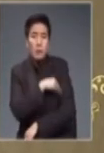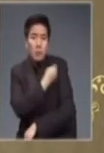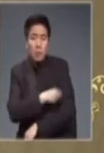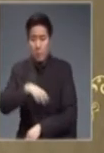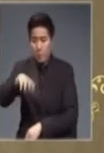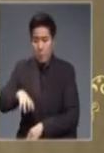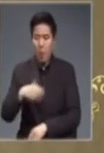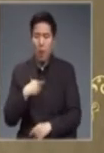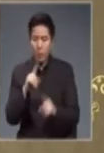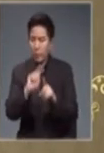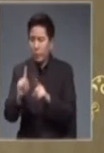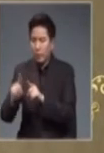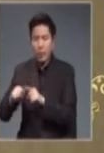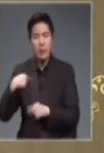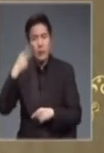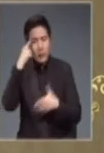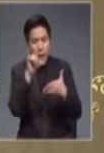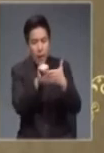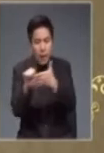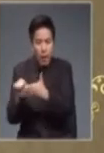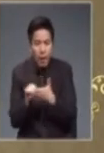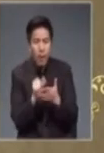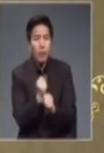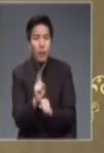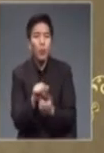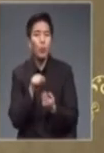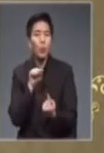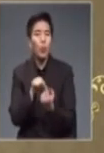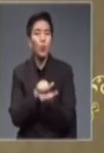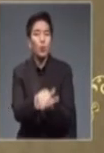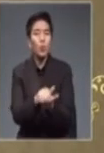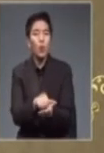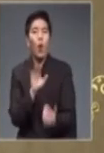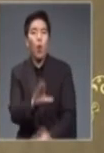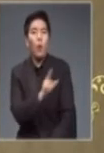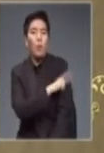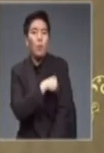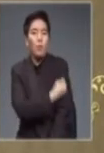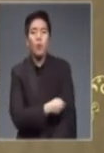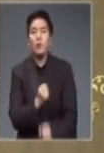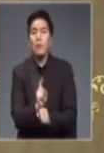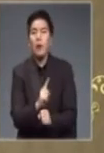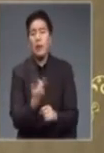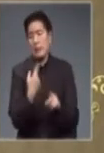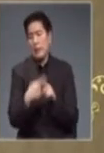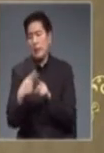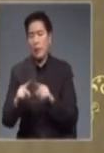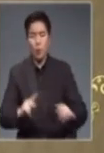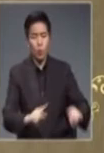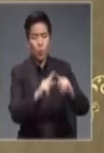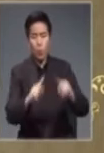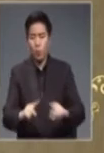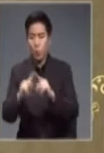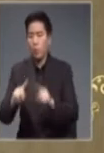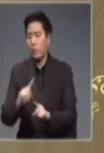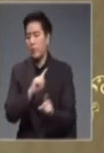นะครับอีกประเด็นหนึ่งที่มีความสำคัญอย่างมากสำหรับการเพิ่มขีดความสามารถในการแข่งขันของประเทศก็คือความยากง่ายของการ